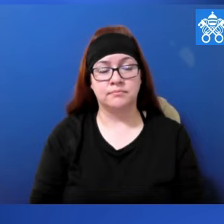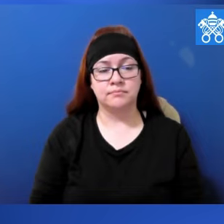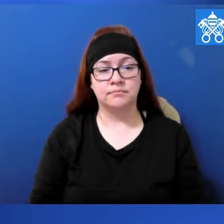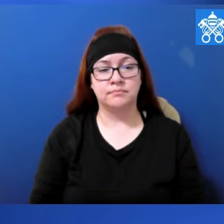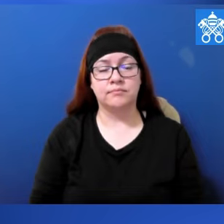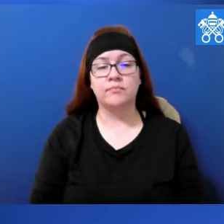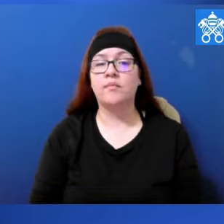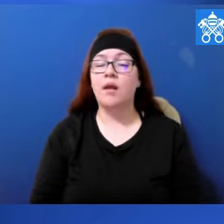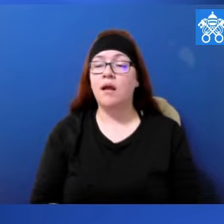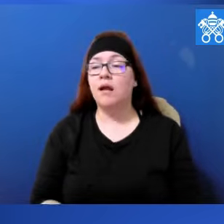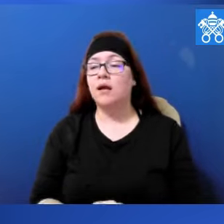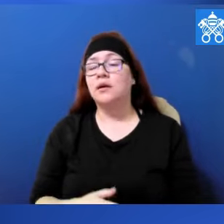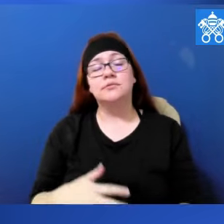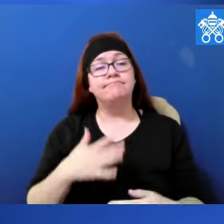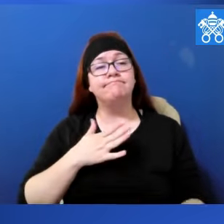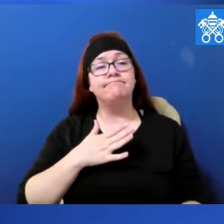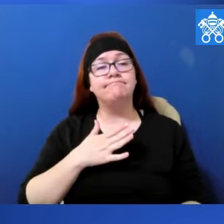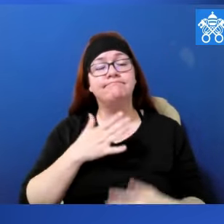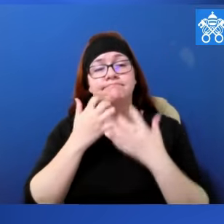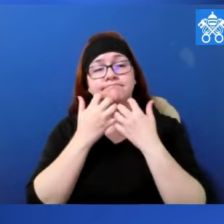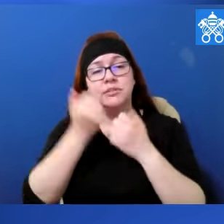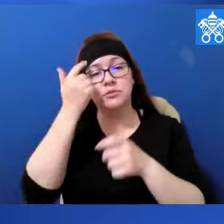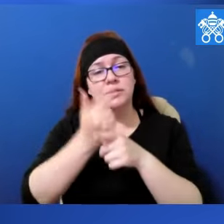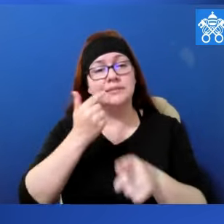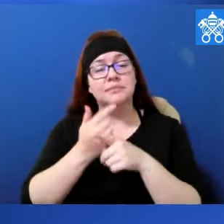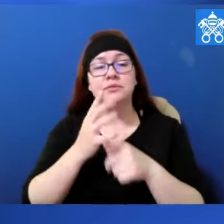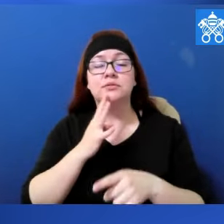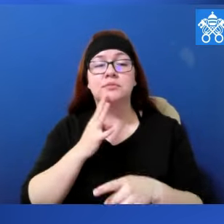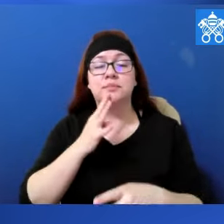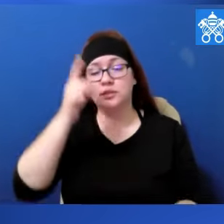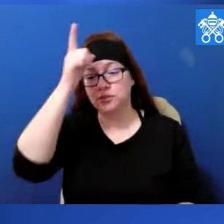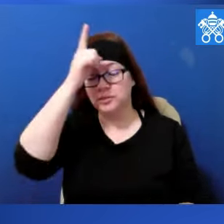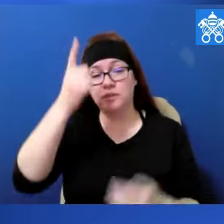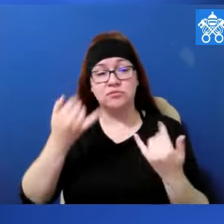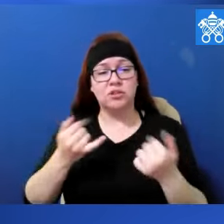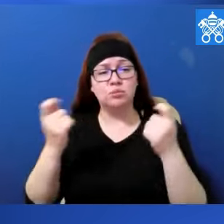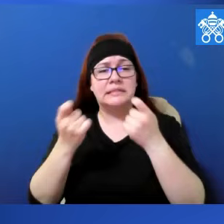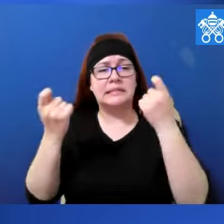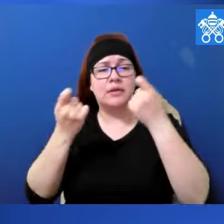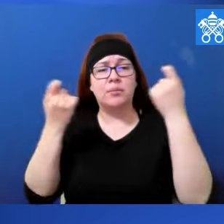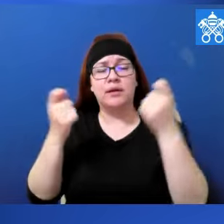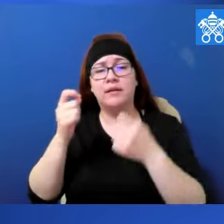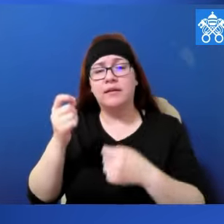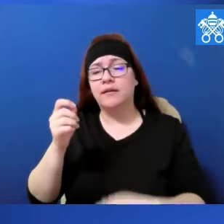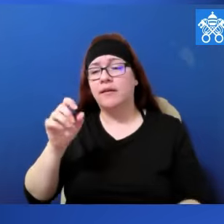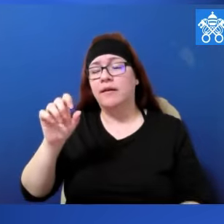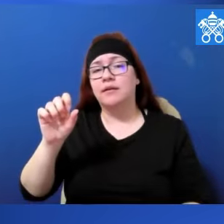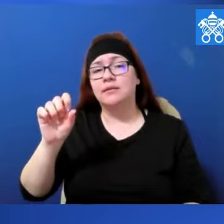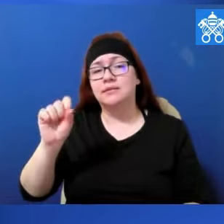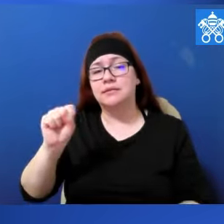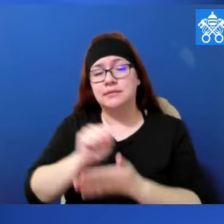Liebe Brüder und Schwestern, dear German-speaking brothers and sisters, today we celebrate the feast of St. Augustine.